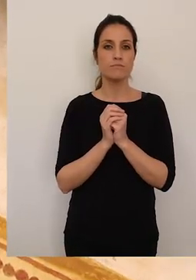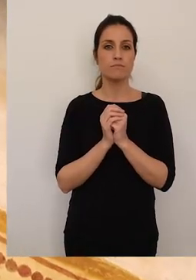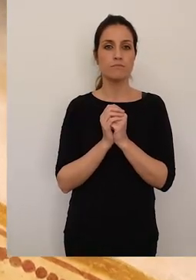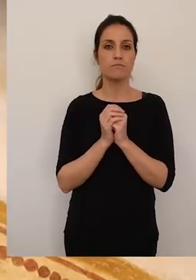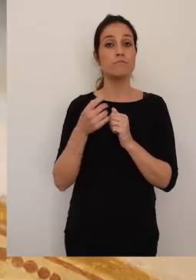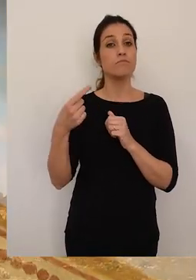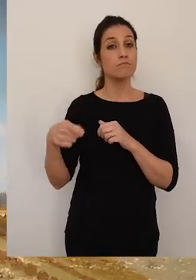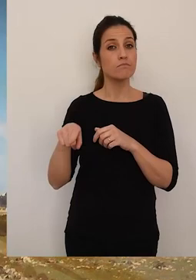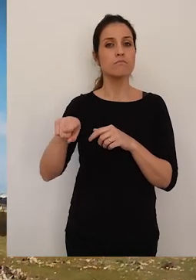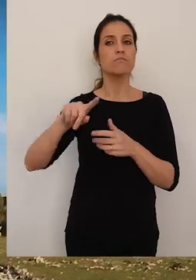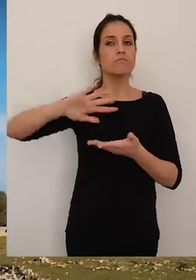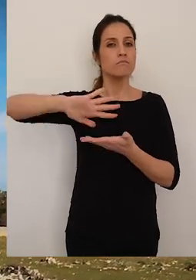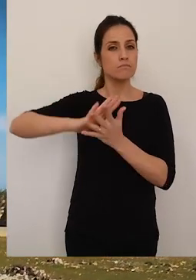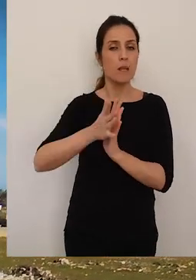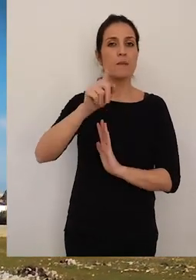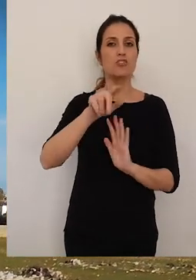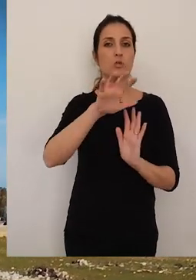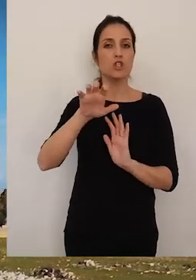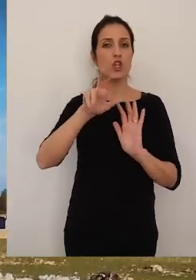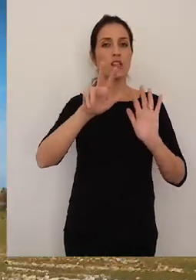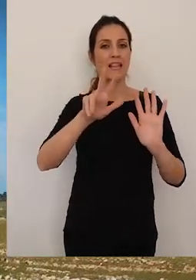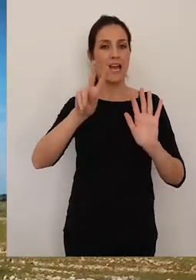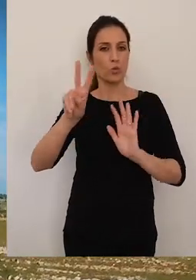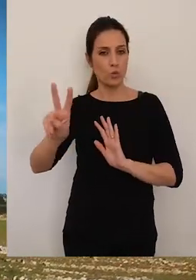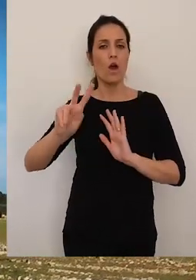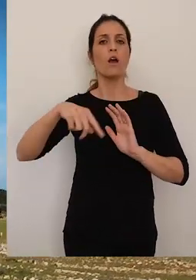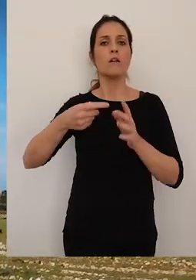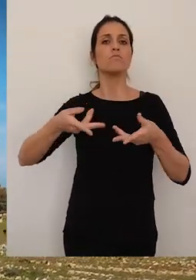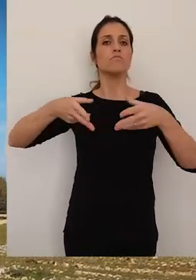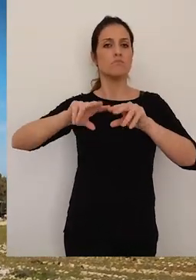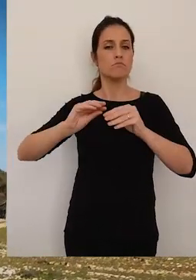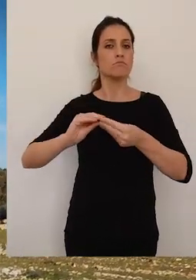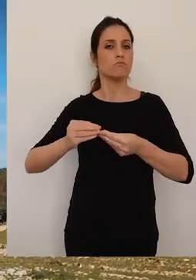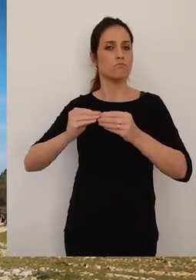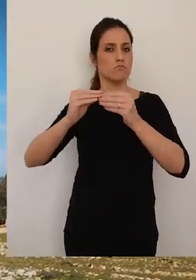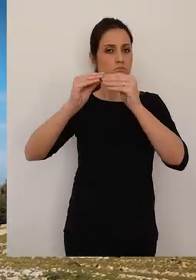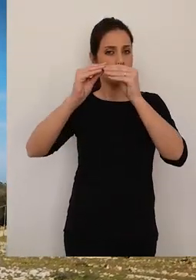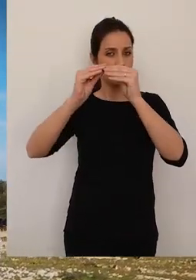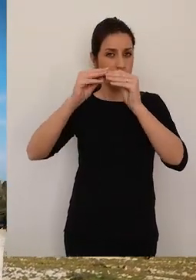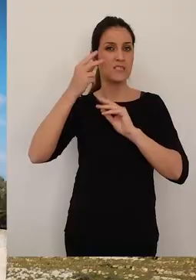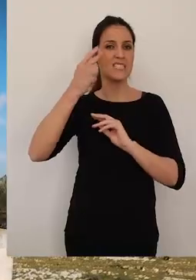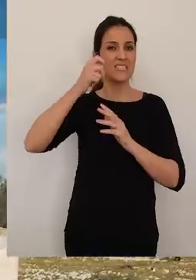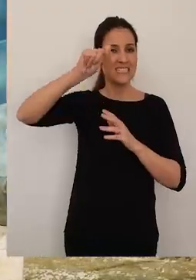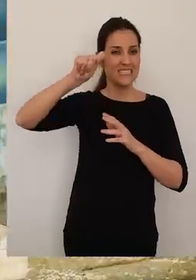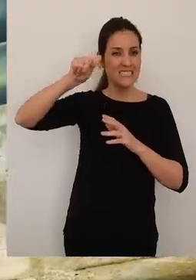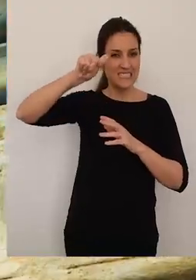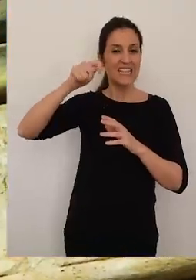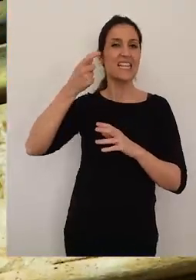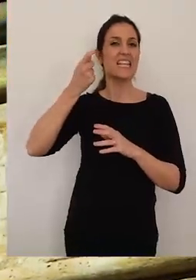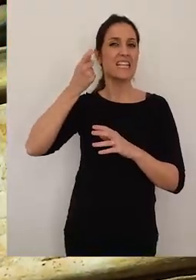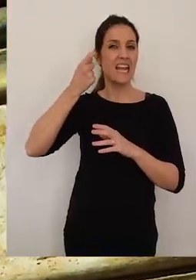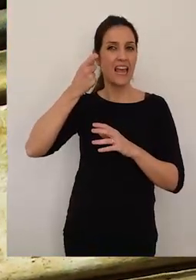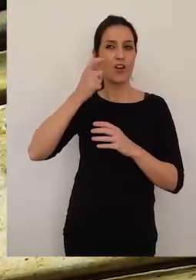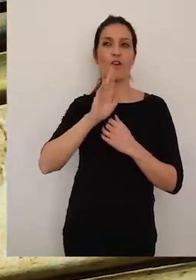Essa venne rasa al suolo nel 1582 per essere poi ricostruita, come si evince da un'iscrizione in greco posta in